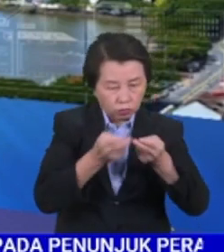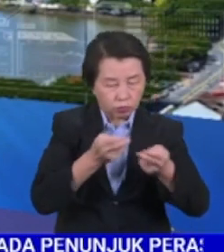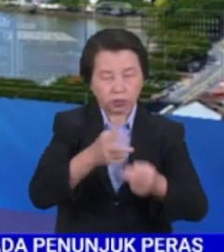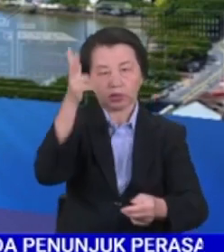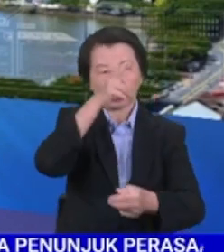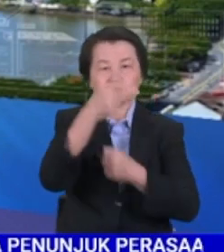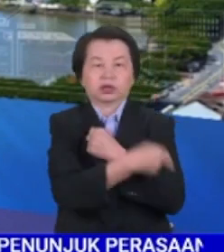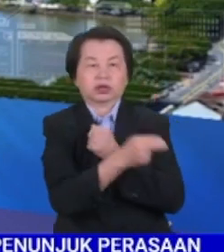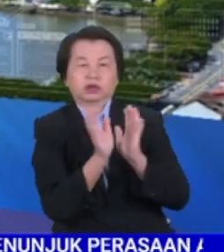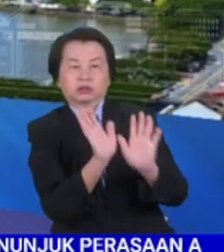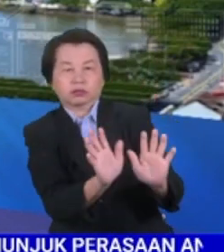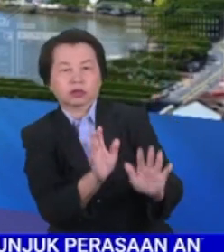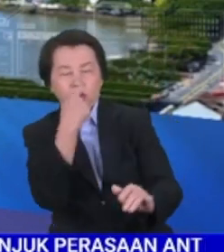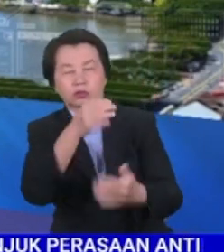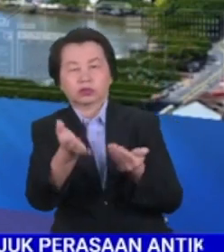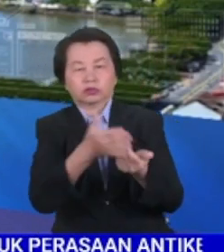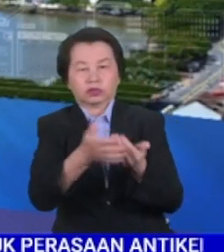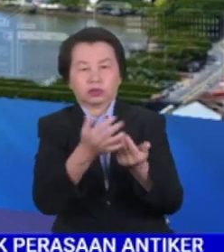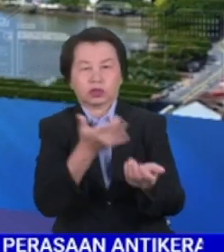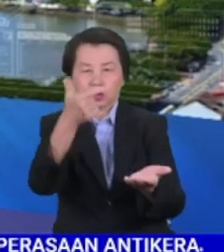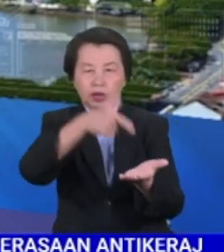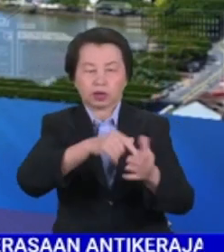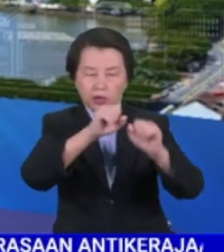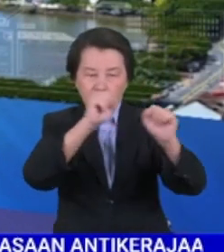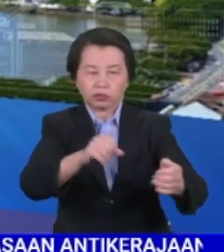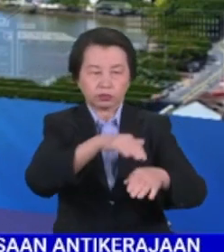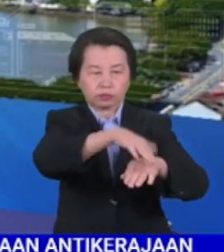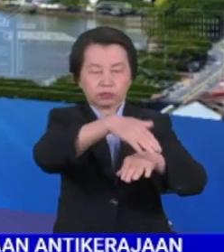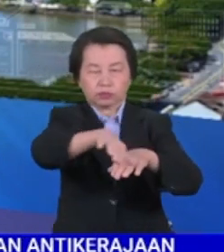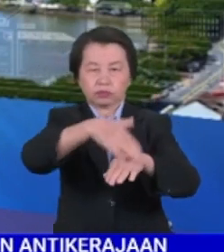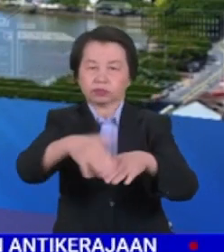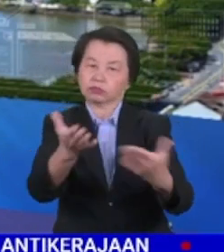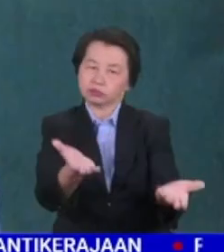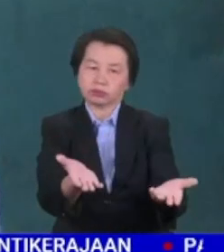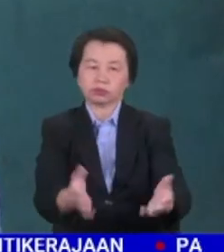oleh Kerajaan Negeri bagi memudahkan lagi sistem penghantaran.